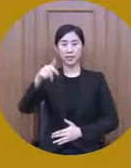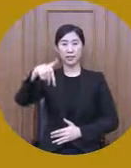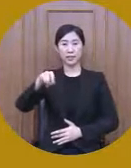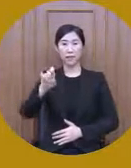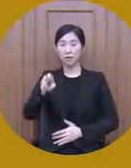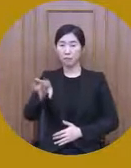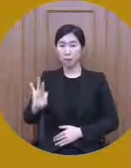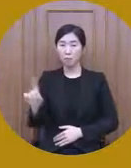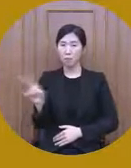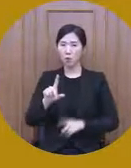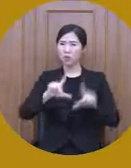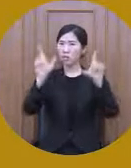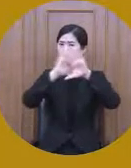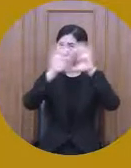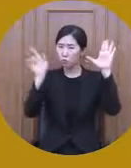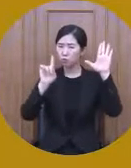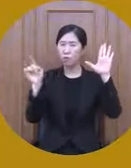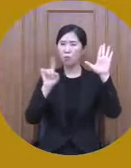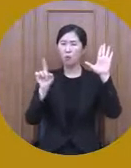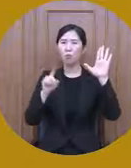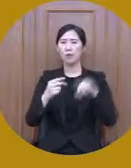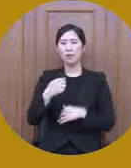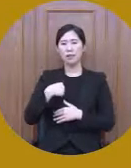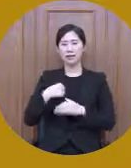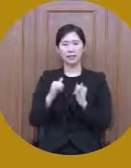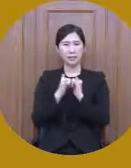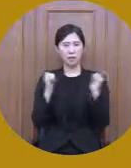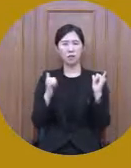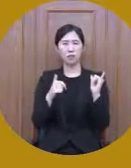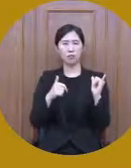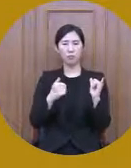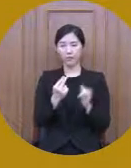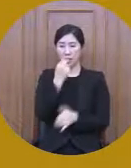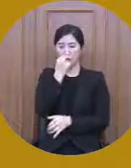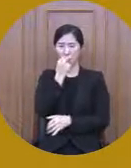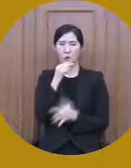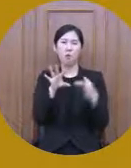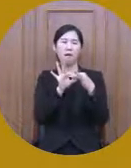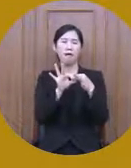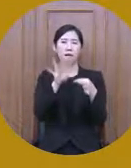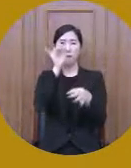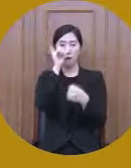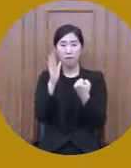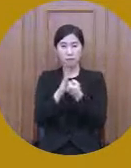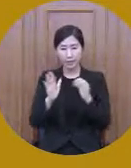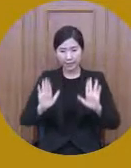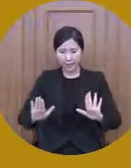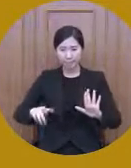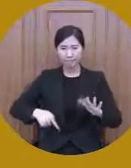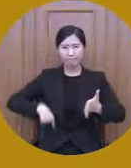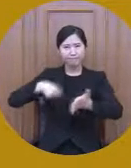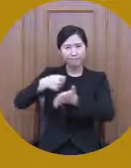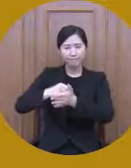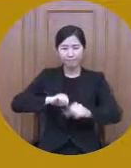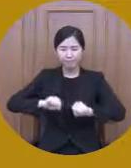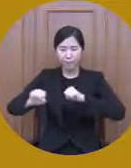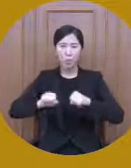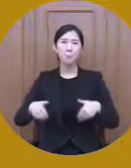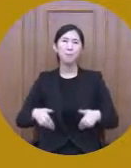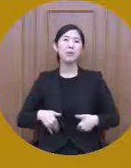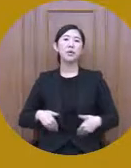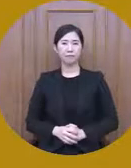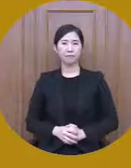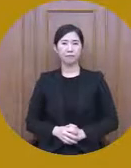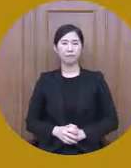인류의 생존과 번영을 위협하는 단계에 다다랐기에 지금 바로 실행에 착수할 용기와 결단력을 요구하고 있다는 말씀을